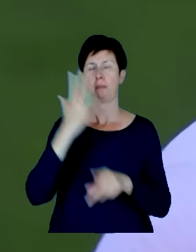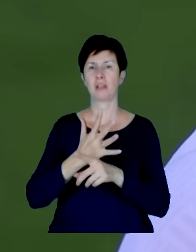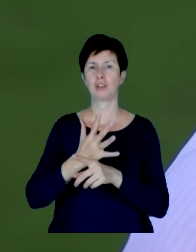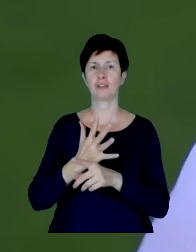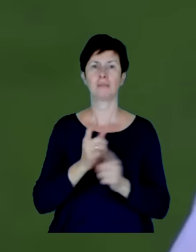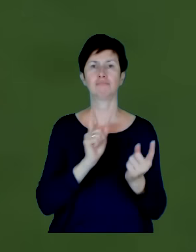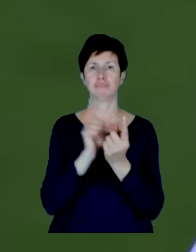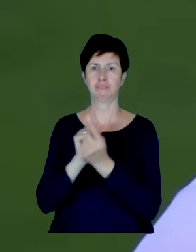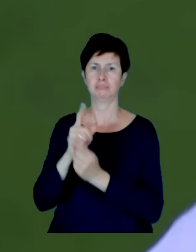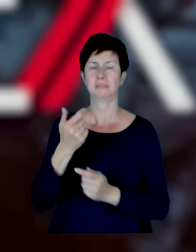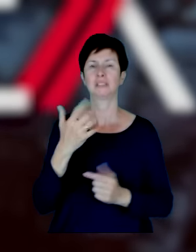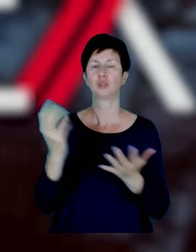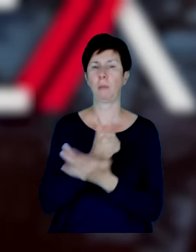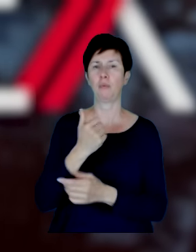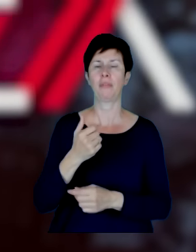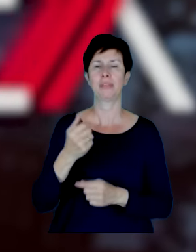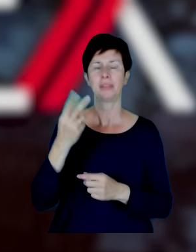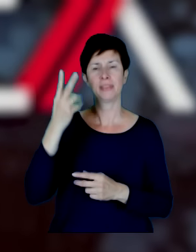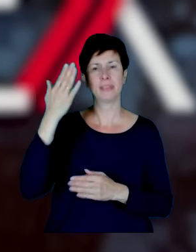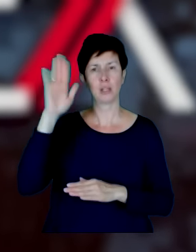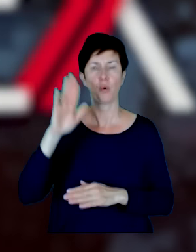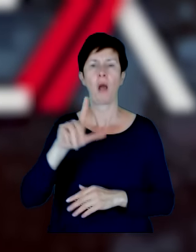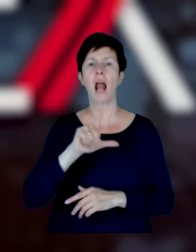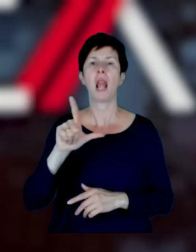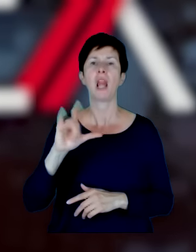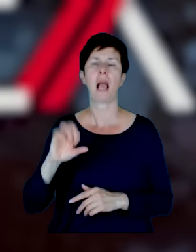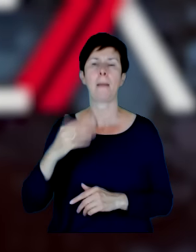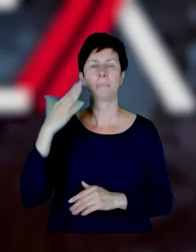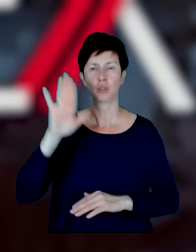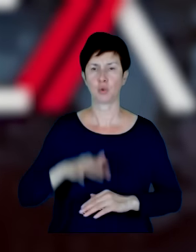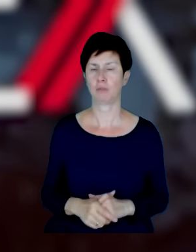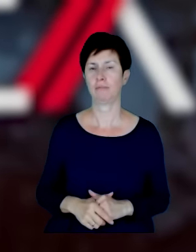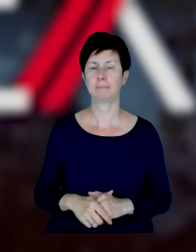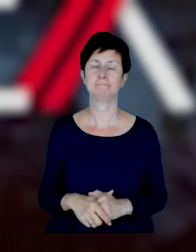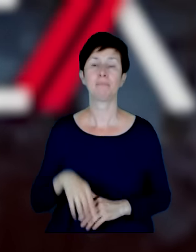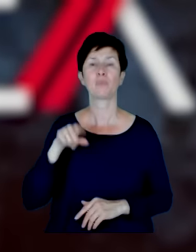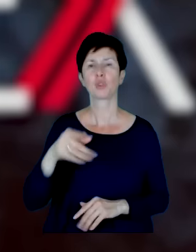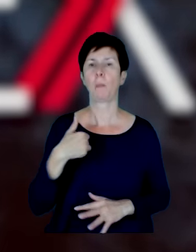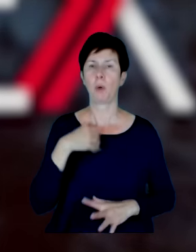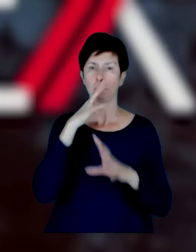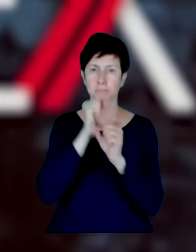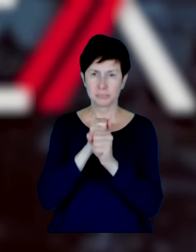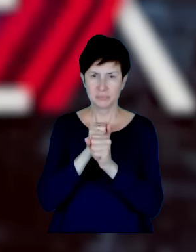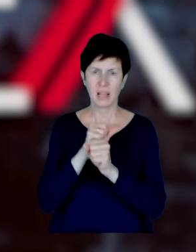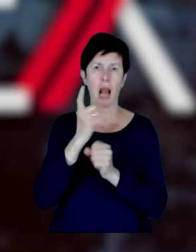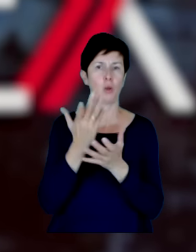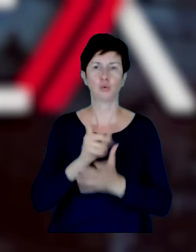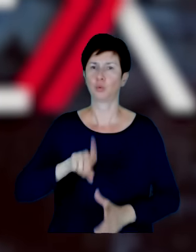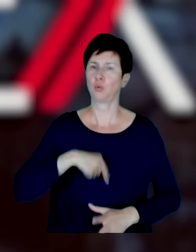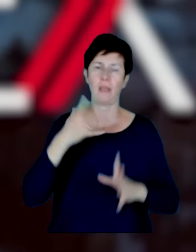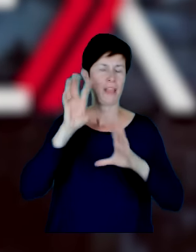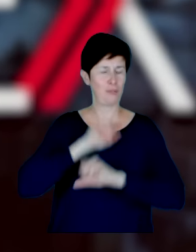między innymi tytuł Ligi Mistrzów trzymaliśmy ten plan w tajemnicy niemal do samego końca No ale dłużej już nie wytrzymamy